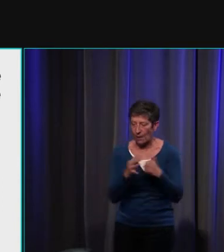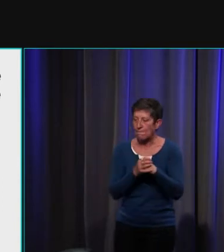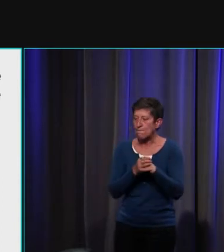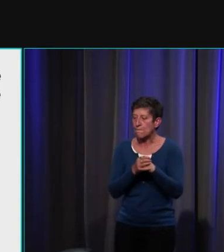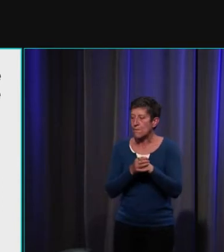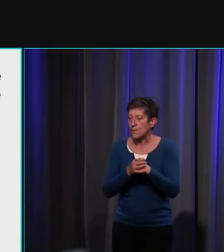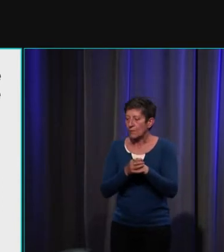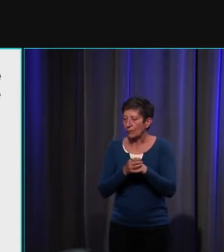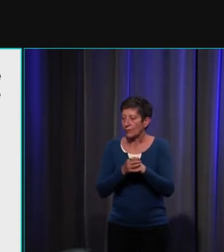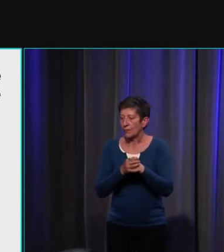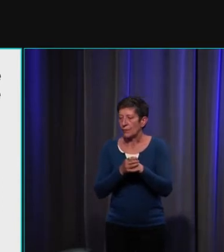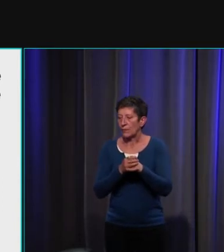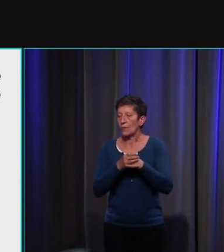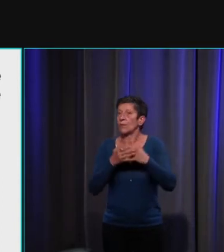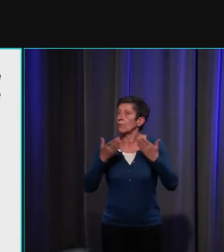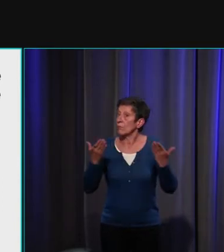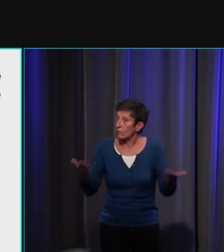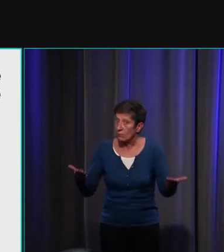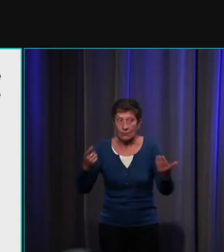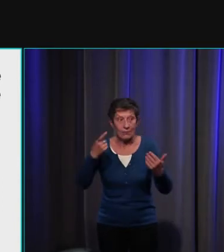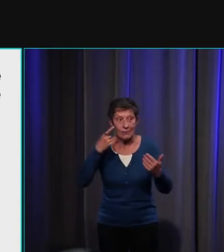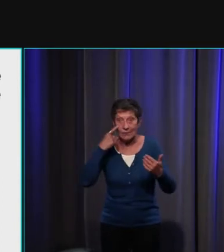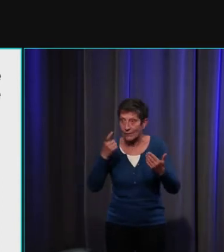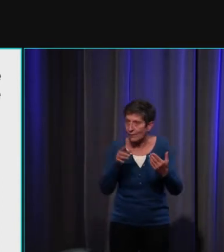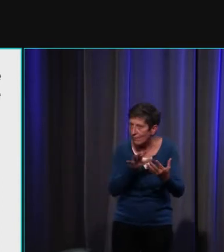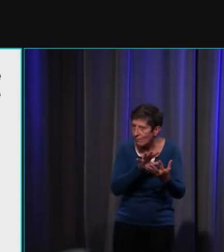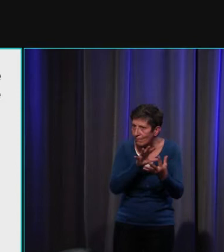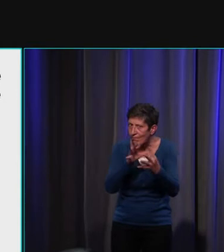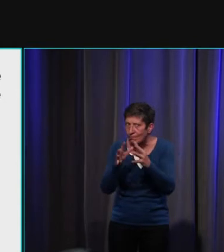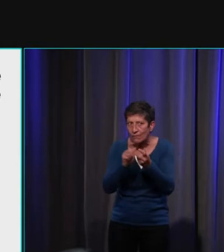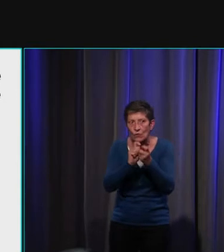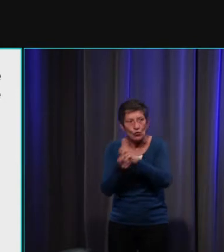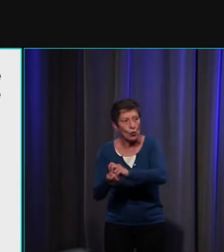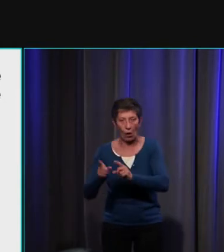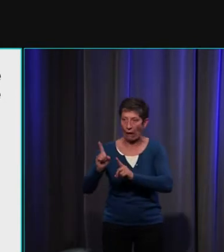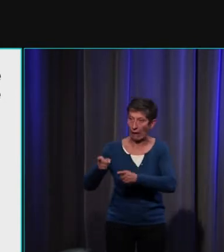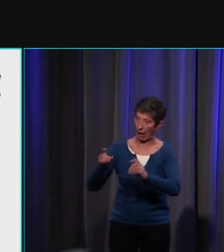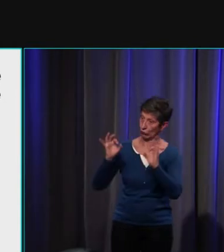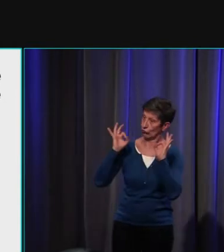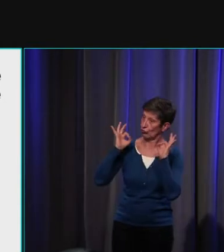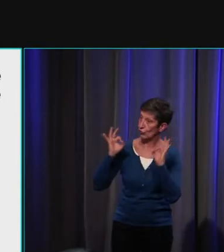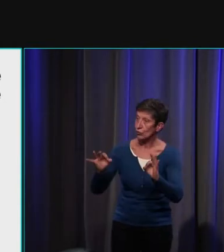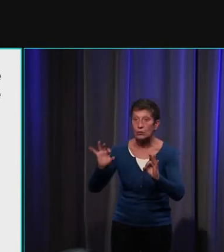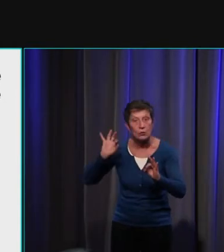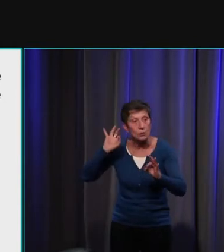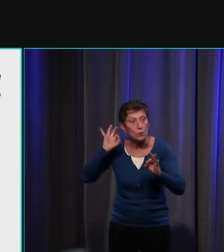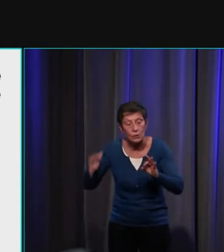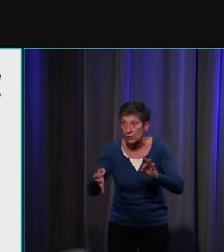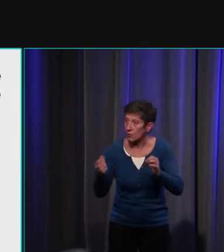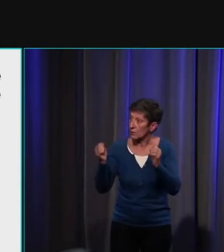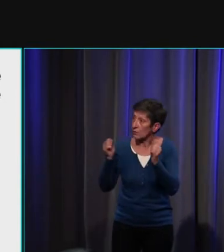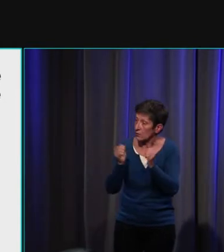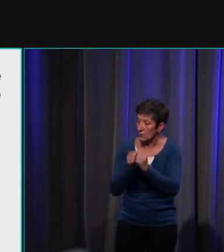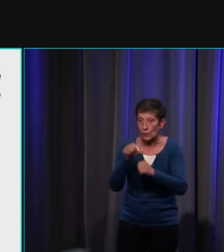nord de l'afrique romaine donc là on voit une espèce de glissements la guerre juste y compris sous la plume ou sous la dictée